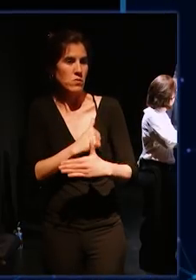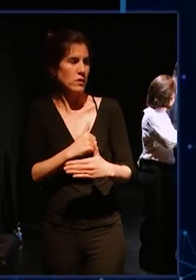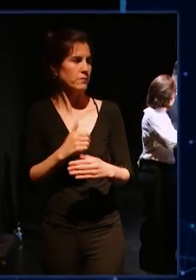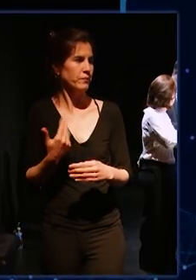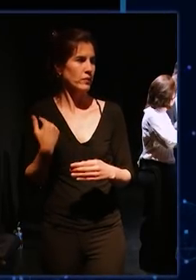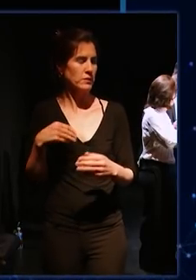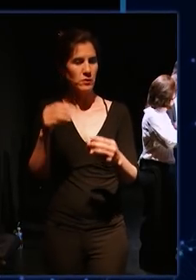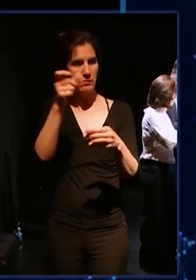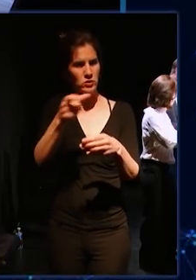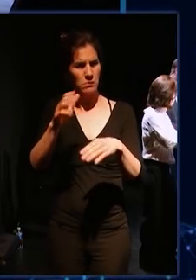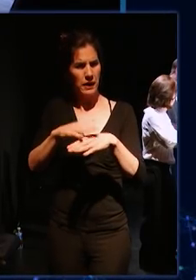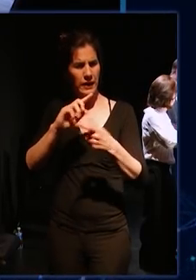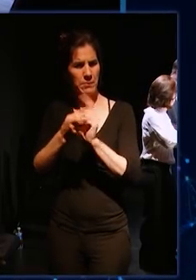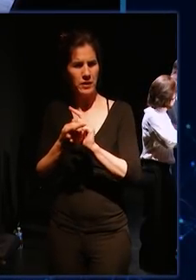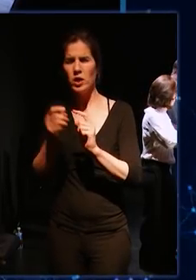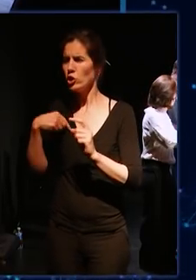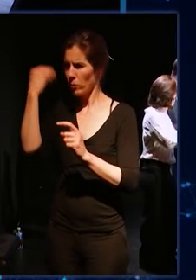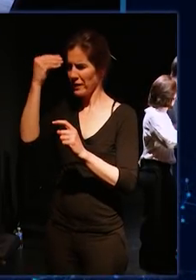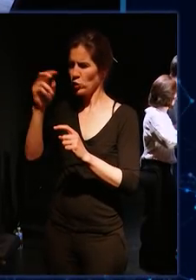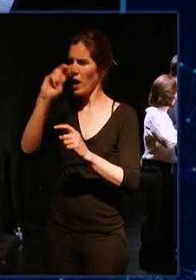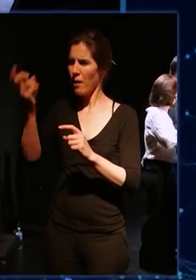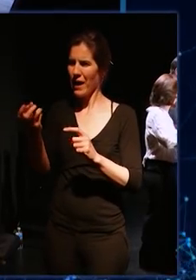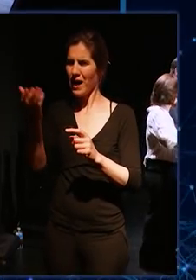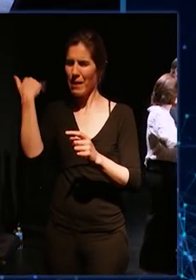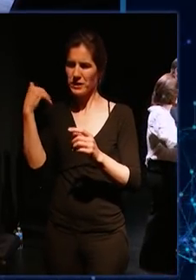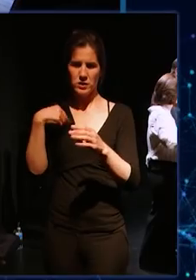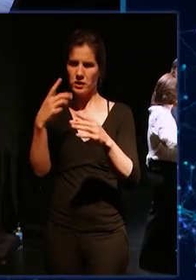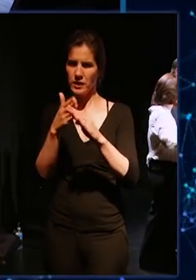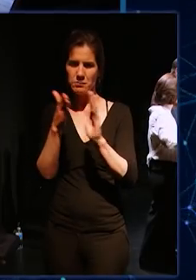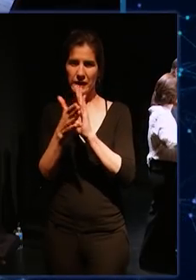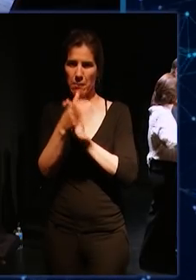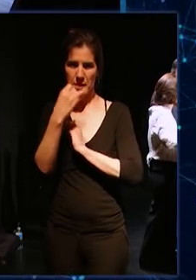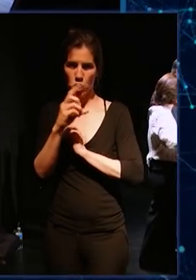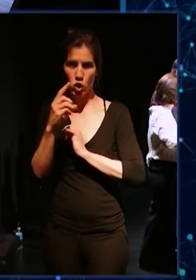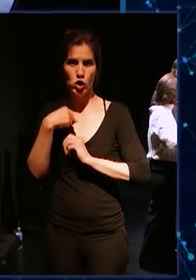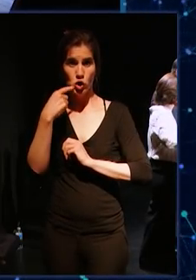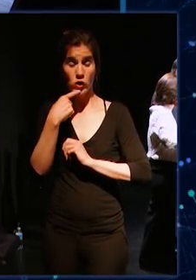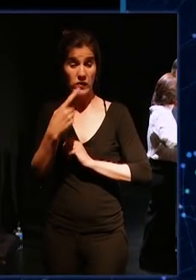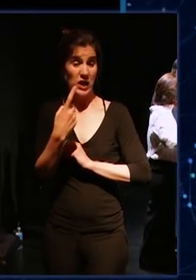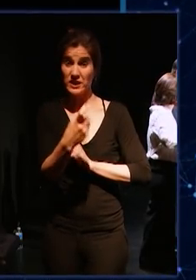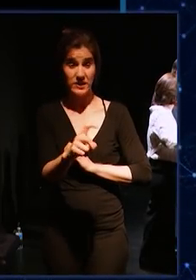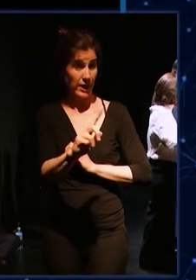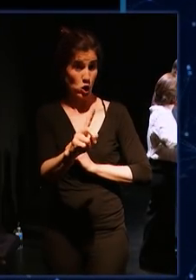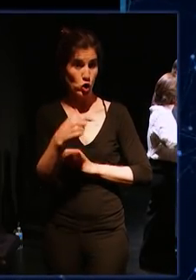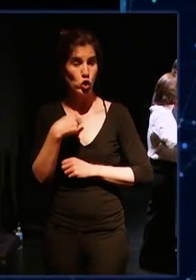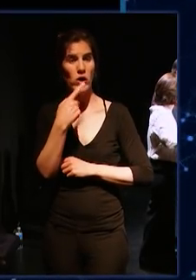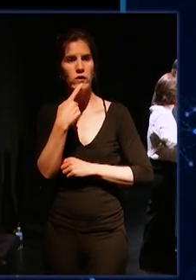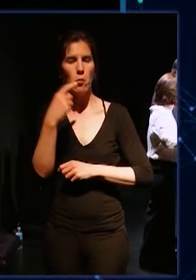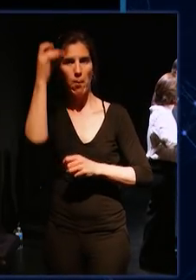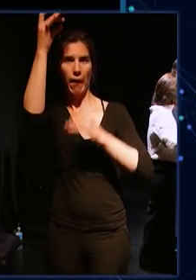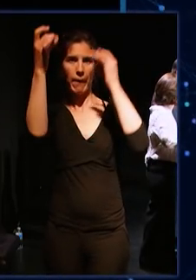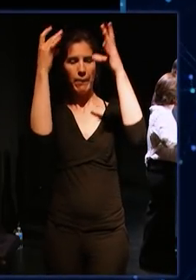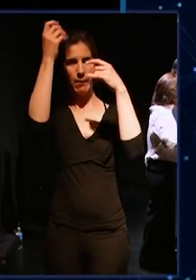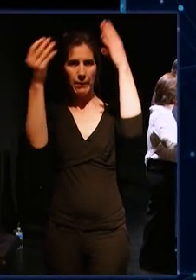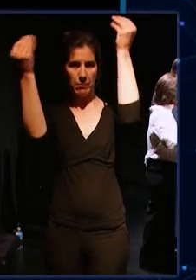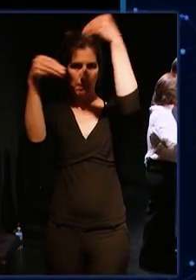crec que Jordi potser abans no m'he explicat bé. Jo en cap moment he dit que no fos necessari. El que he dit és que tampoc podem fer volar coloms i parlar